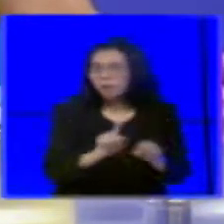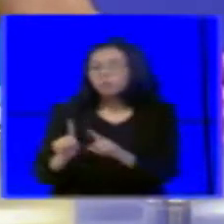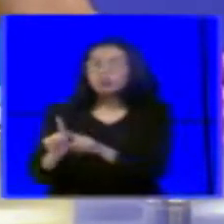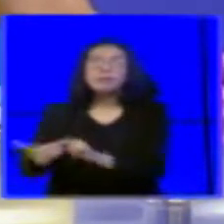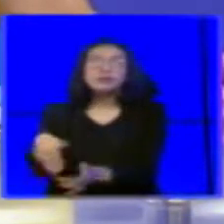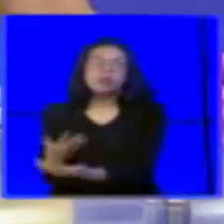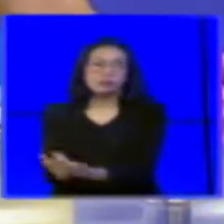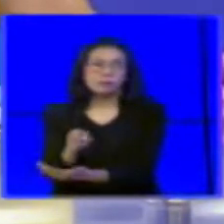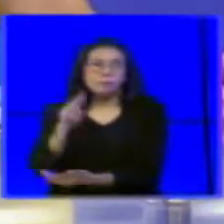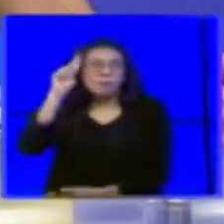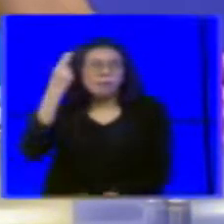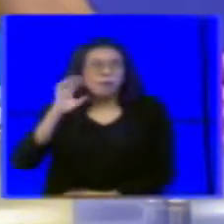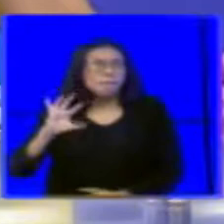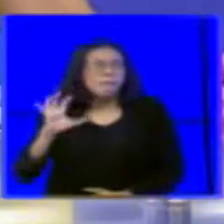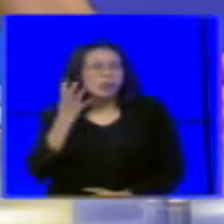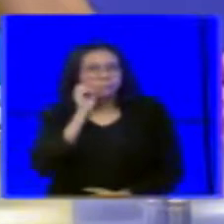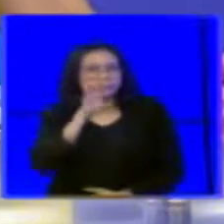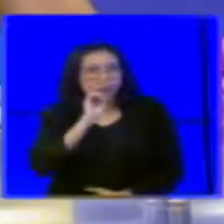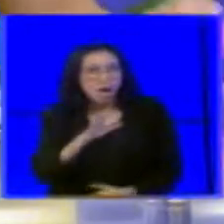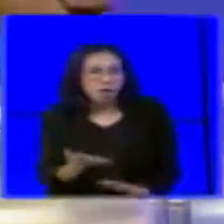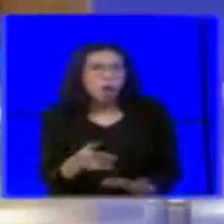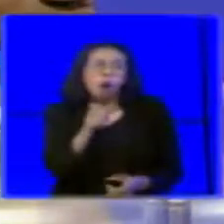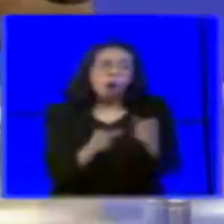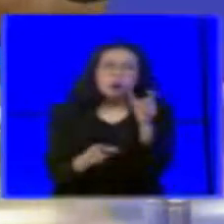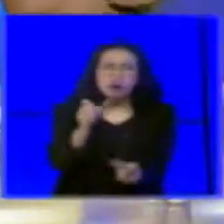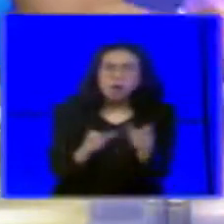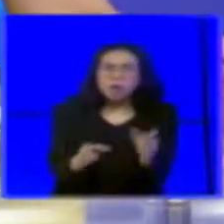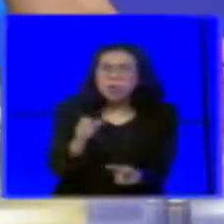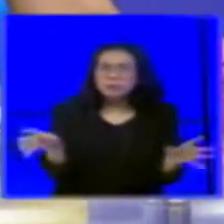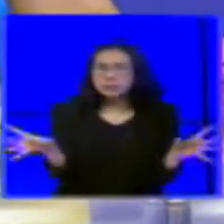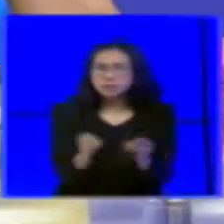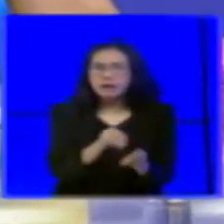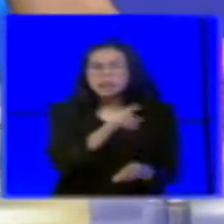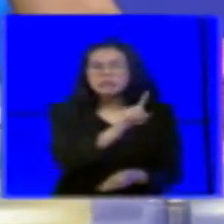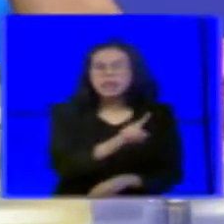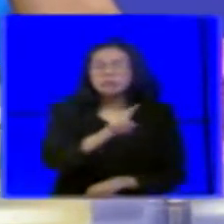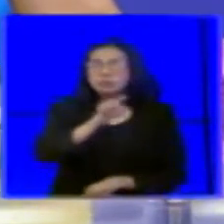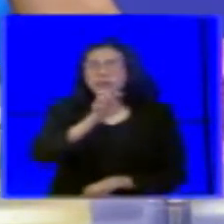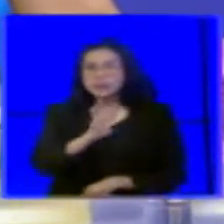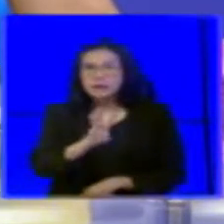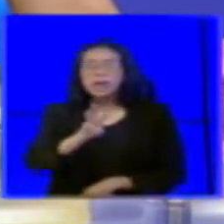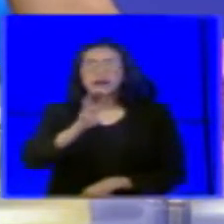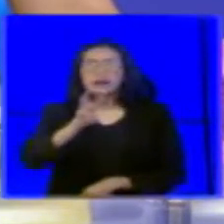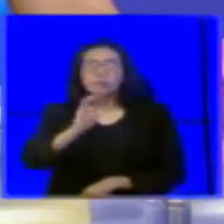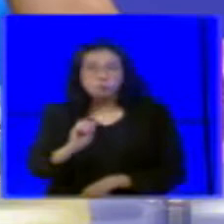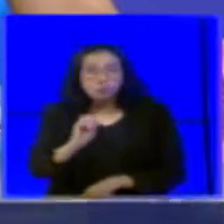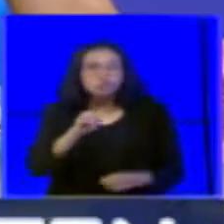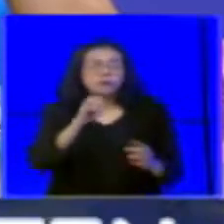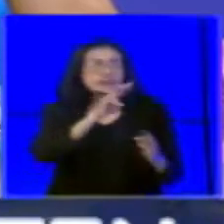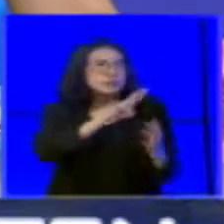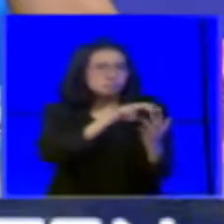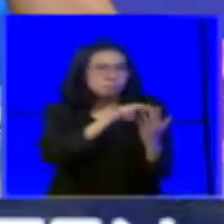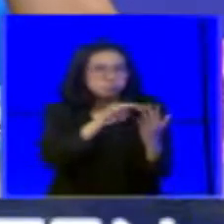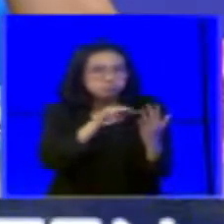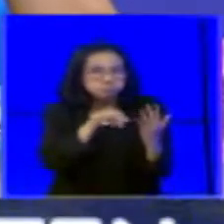dunia. Pemerintah Provinsi Banten mencatat saat ini ada 130 orang dalam pemantauan, 18 pasien dalam pengawasan